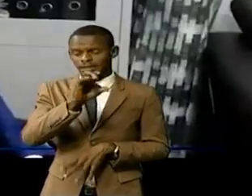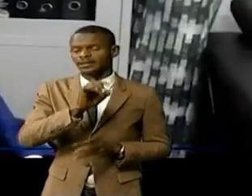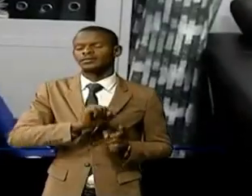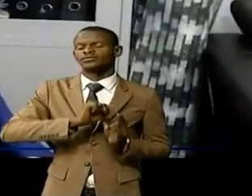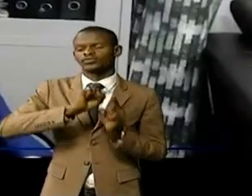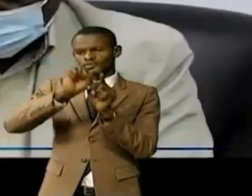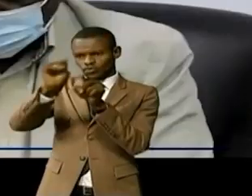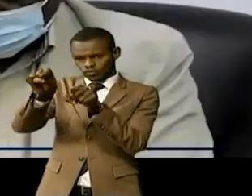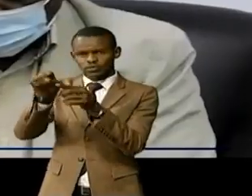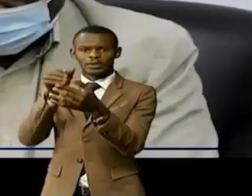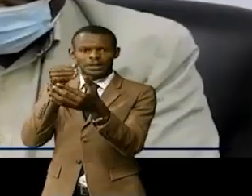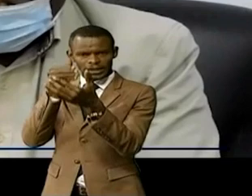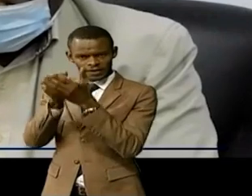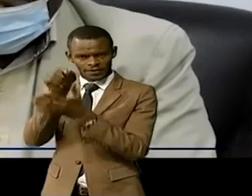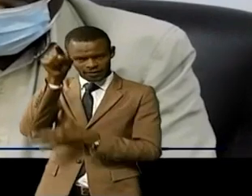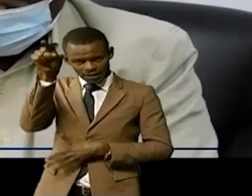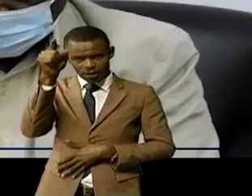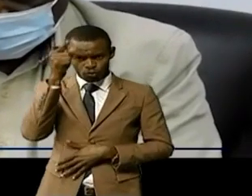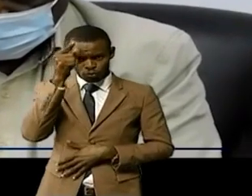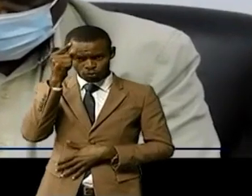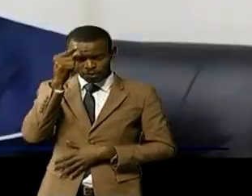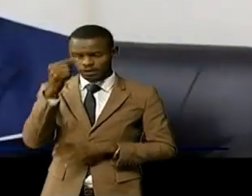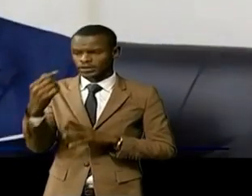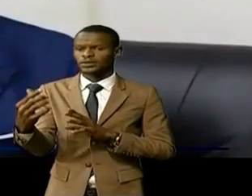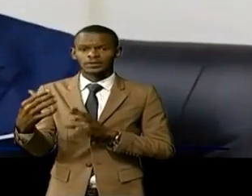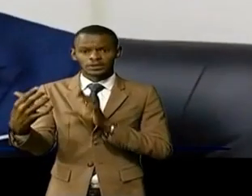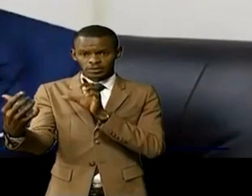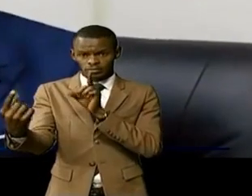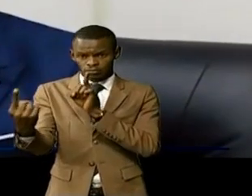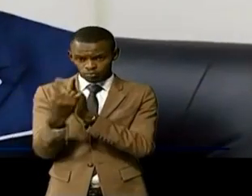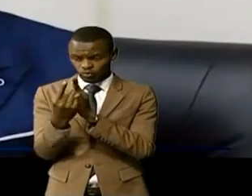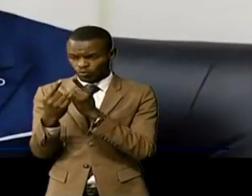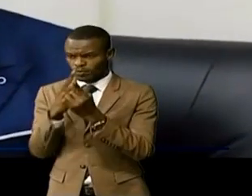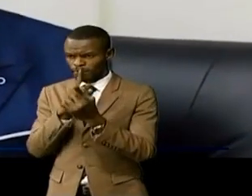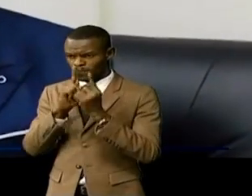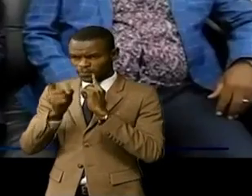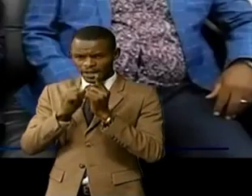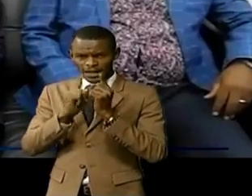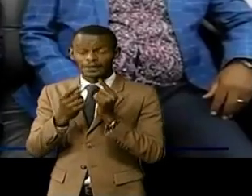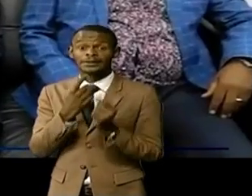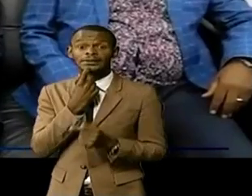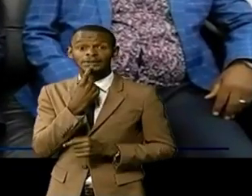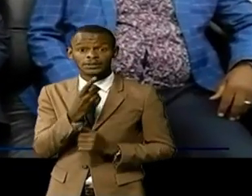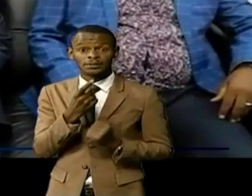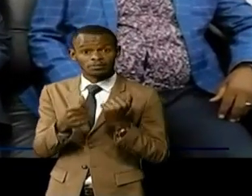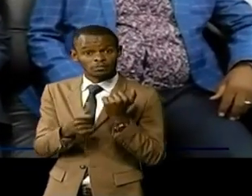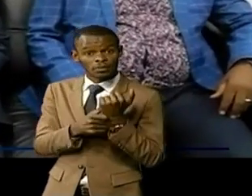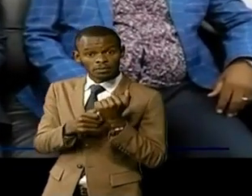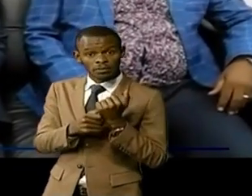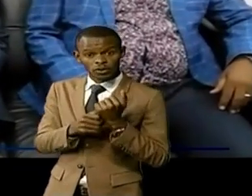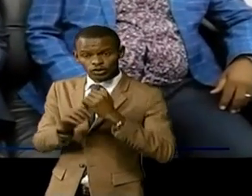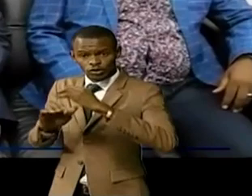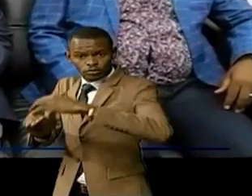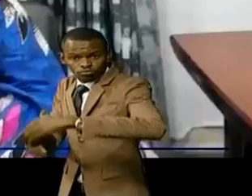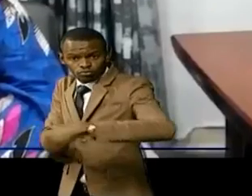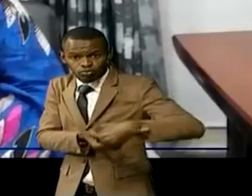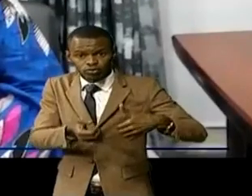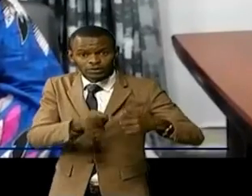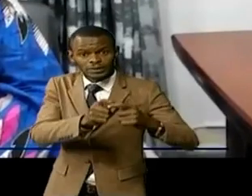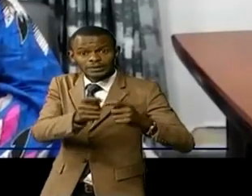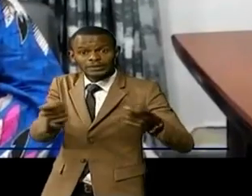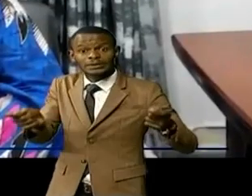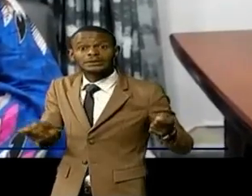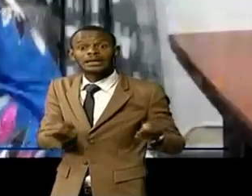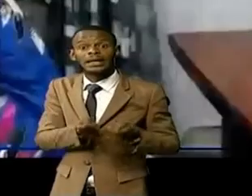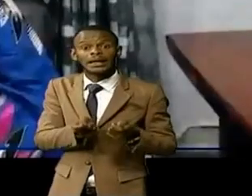proches collaborateurs. Au centre de l'entretien, la spoliation par des tierces des sites de Kilobelobe et de Tchamalalé,